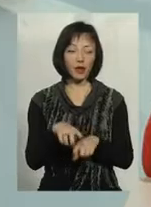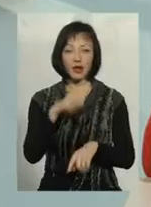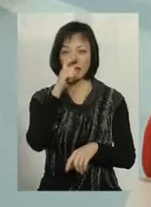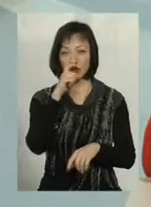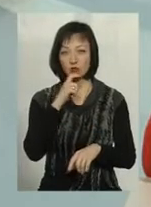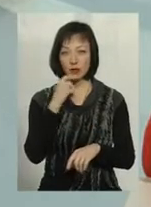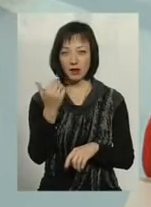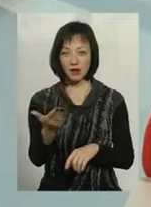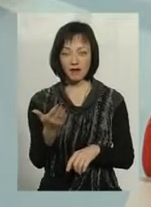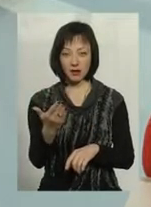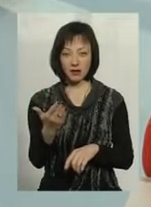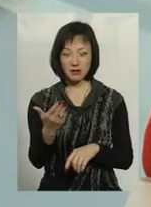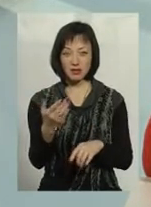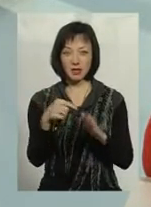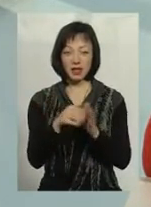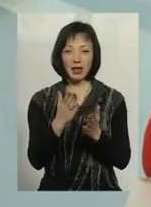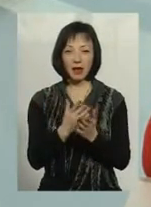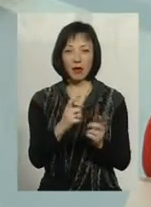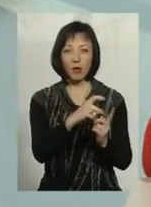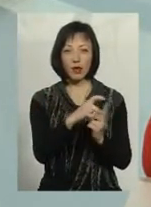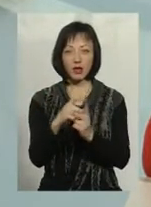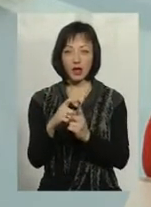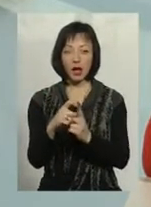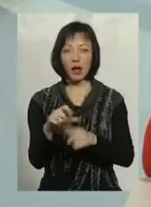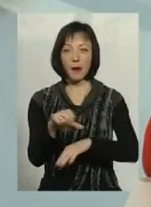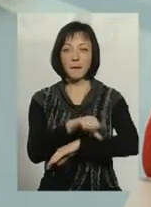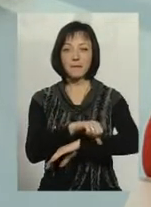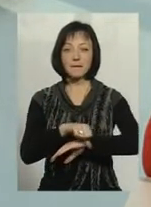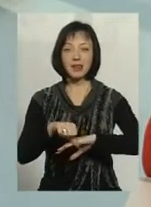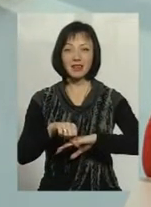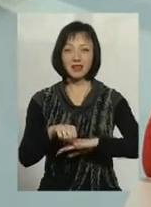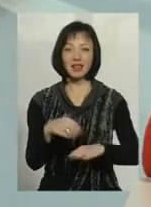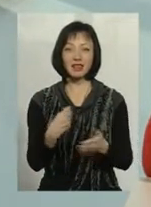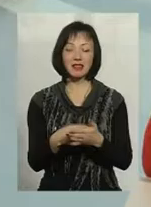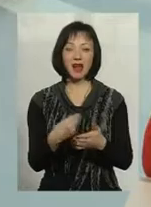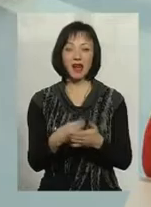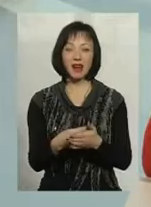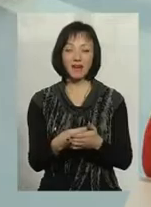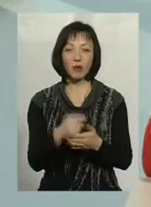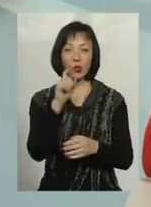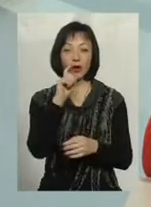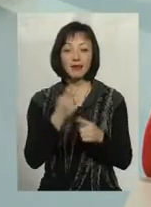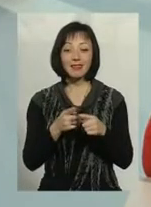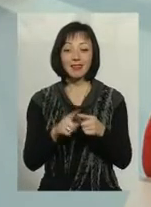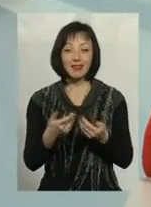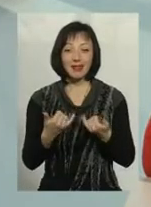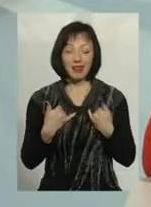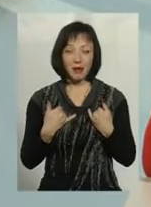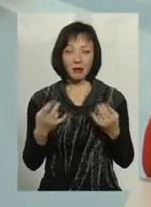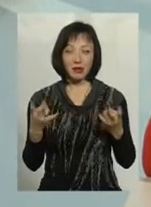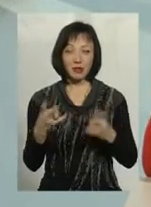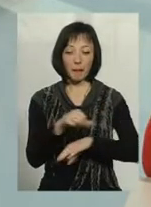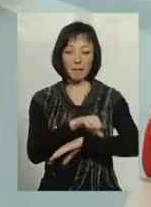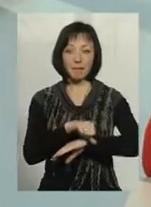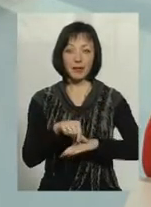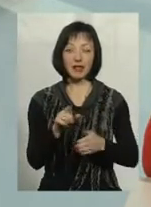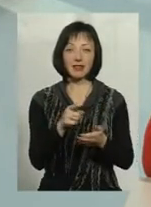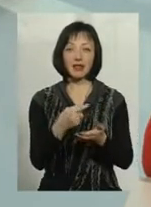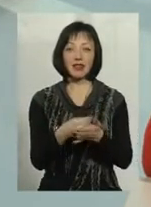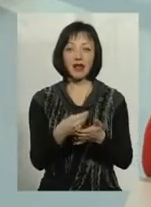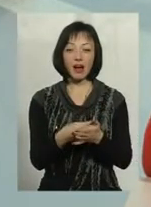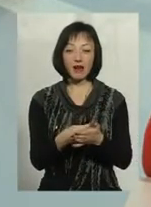ринку купляти. І тому ринки сьогодні потихеньку починаються таки зменшувати кількість підприємців, які на них працюють